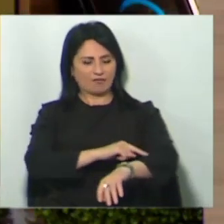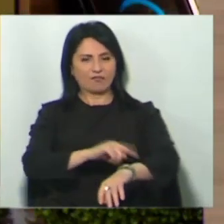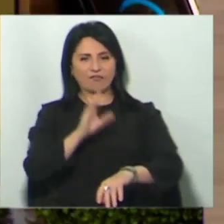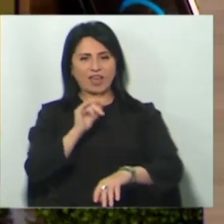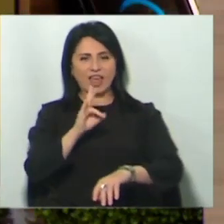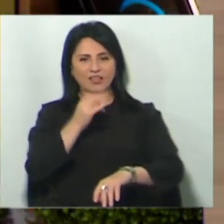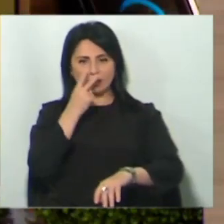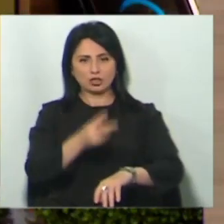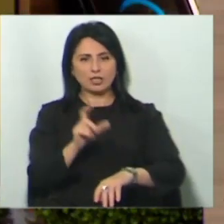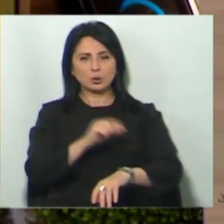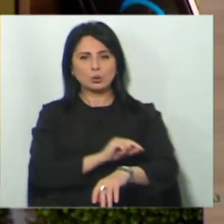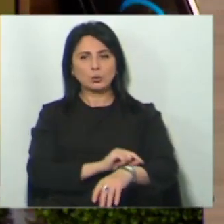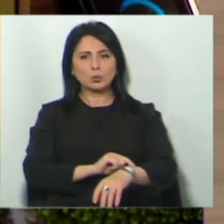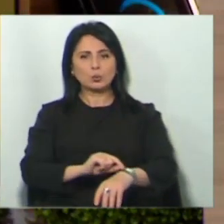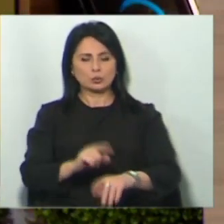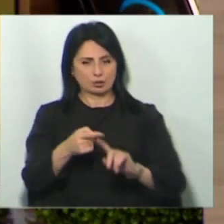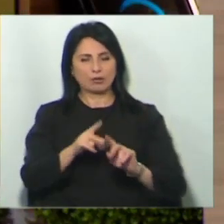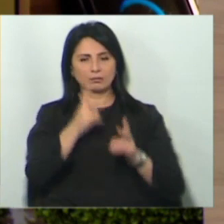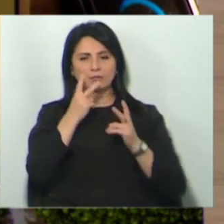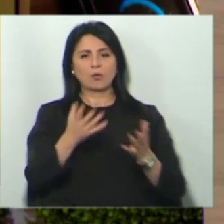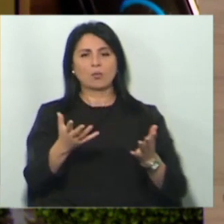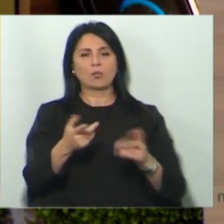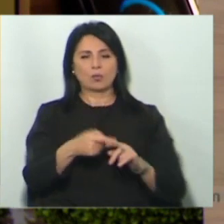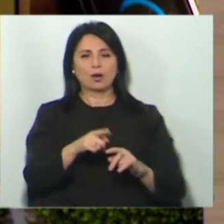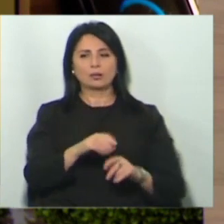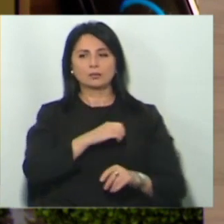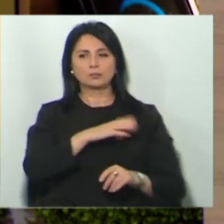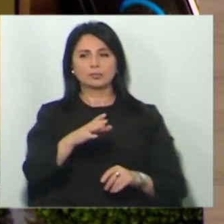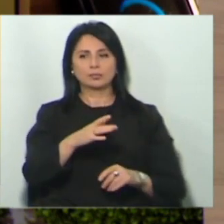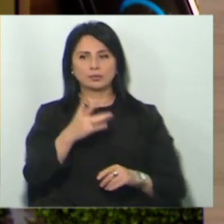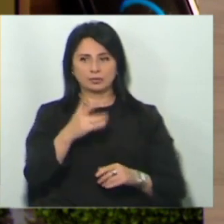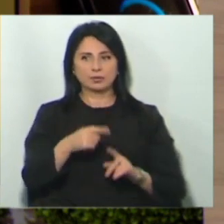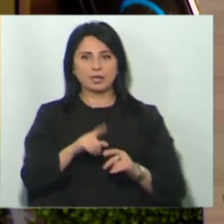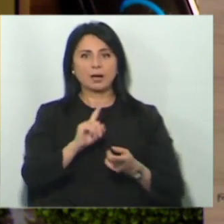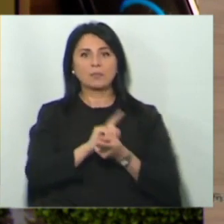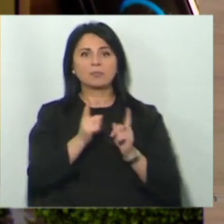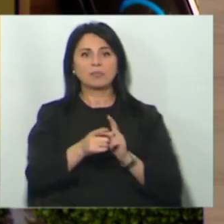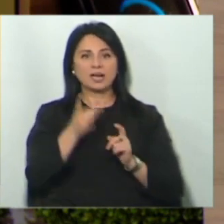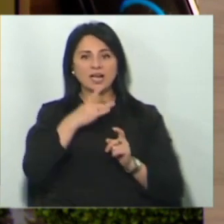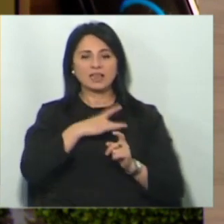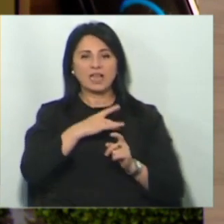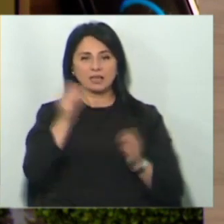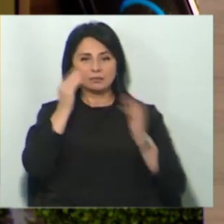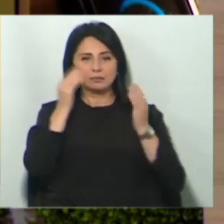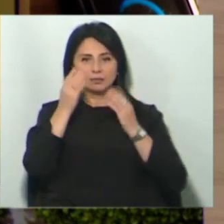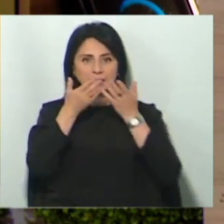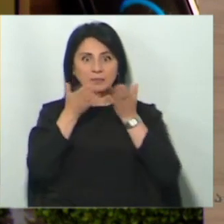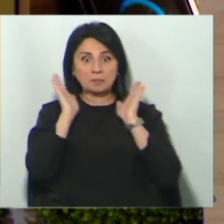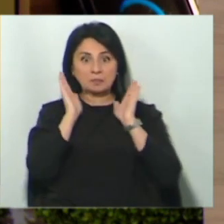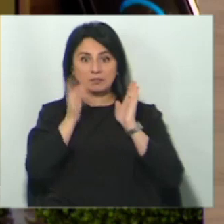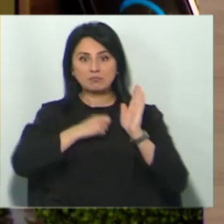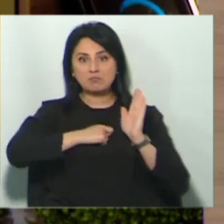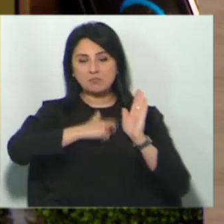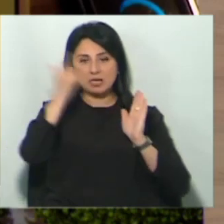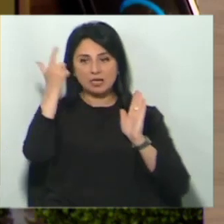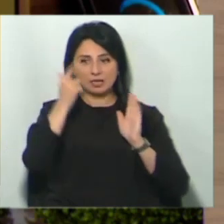და ეს იყო სხვა წარმომავლობა. იგივე ვქვათ ქალბატონები ფერუმარილს ისმევდნენ, რომ თეთრი ფერის კანი თავსაფარს